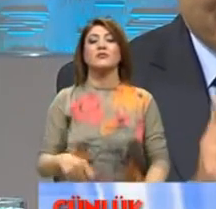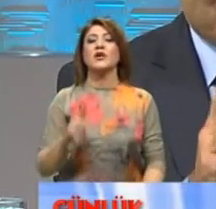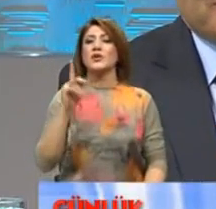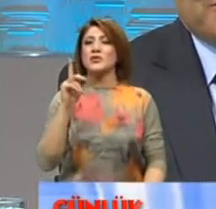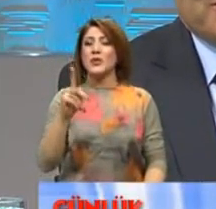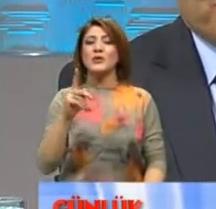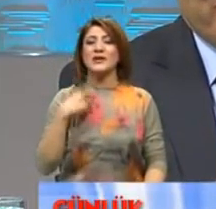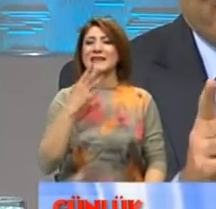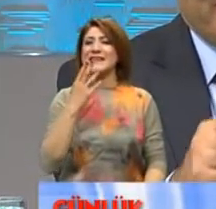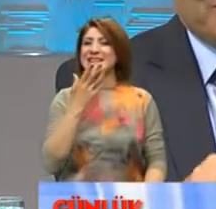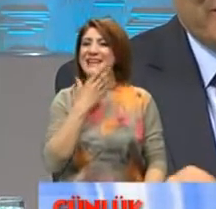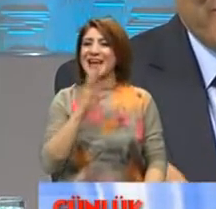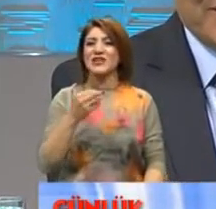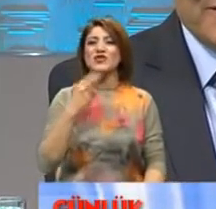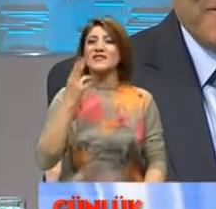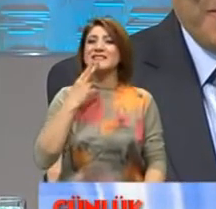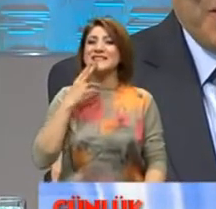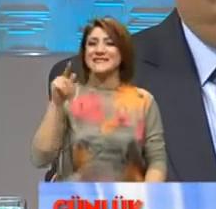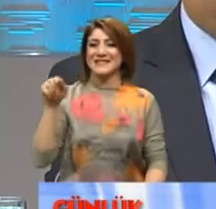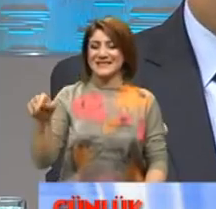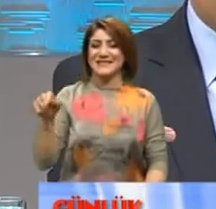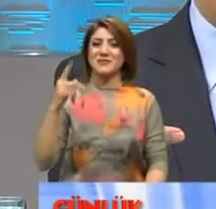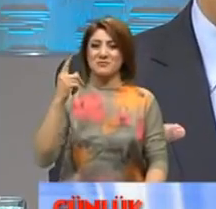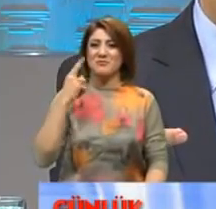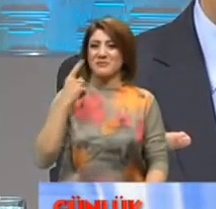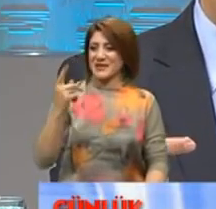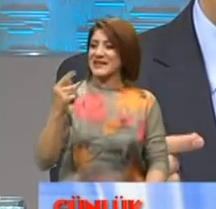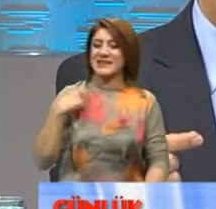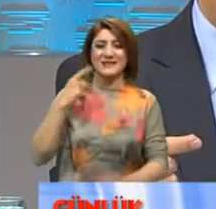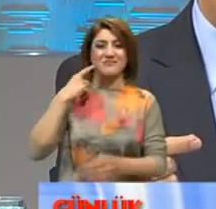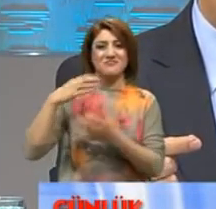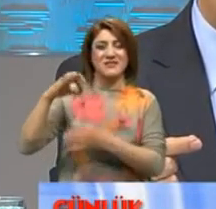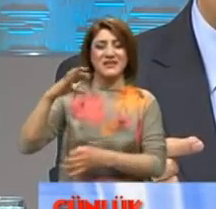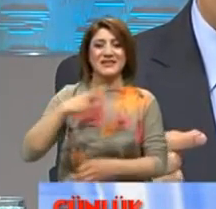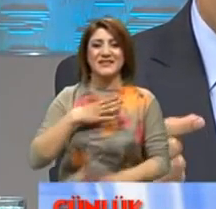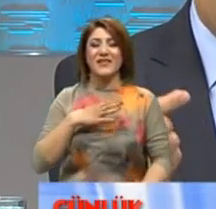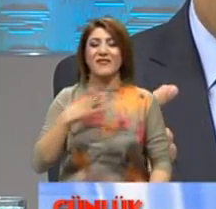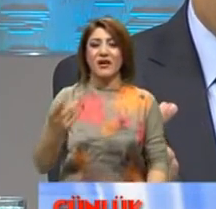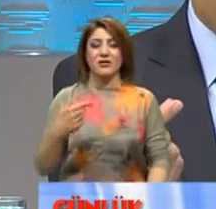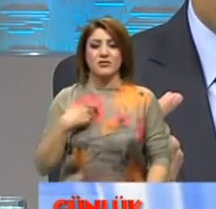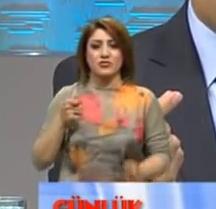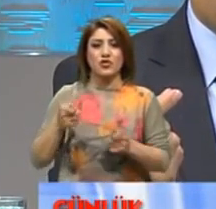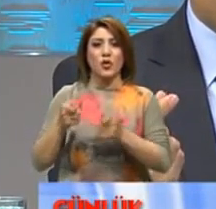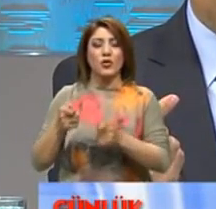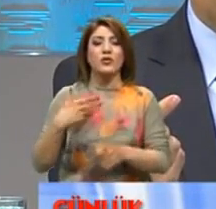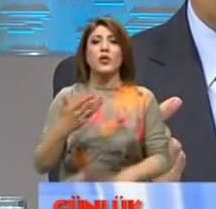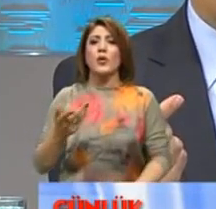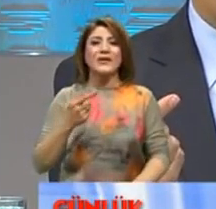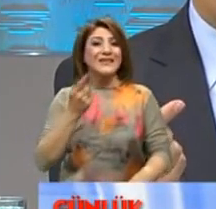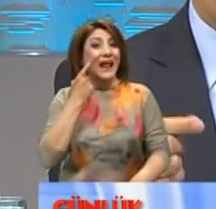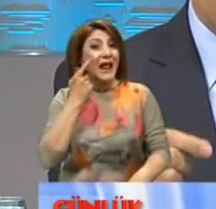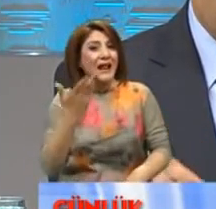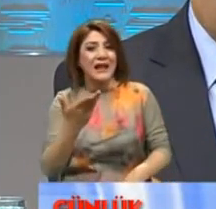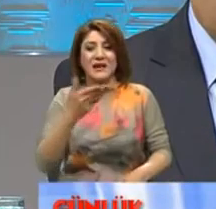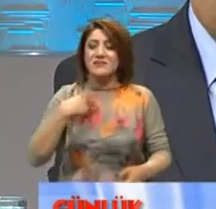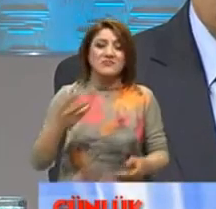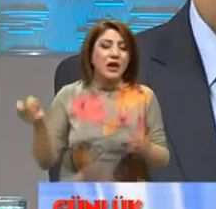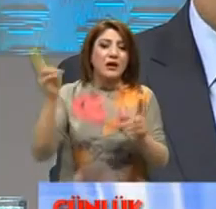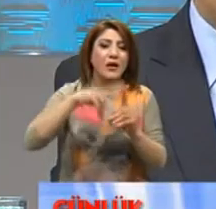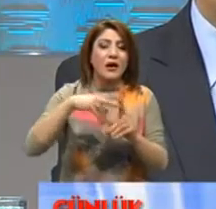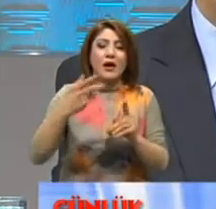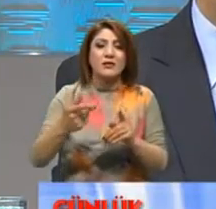dilerim. Bir kız, genç kızımızın bu VTR'de bir şeyi var. Çok enteresan. Ona kimse zorlamadı öyle söylemesini. Değerler eğitimi size ne kattı diyor. Ne düşünüyorsunuz